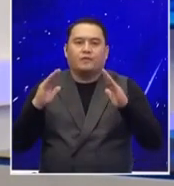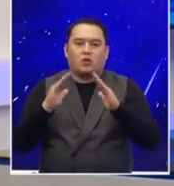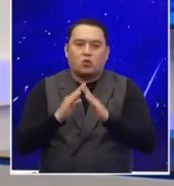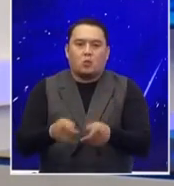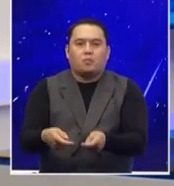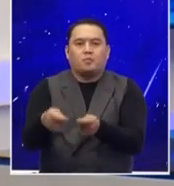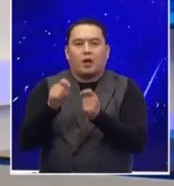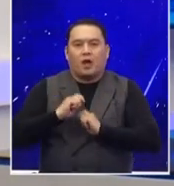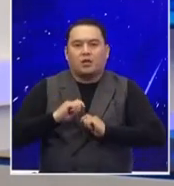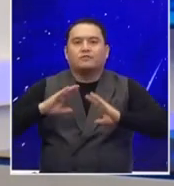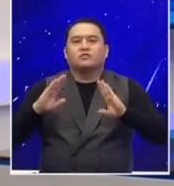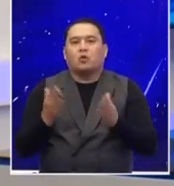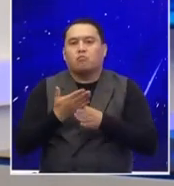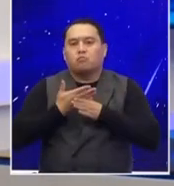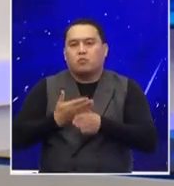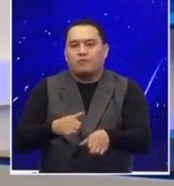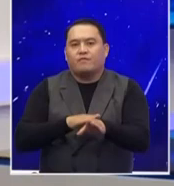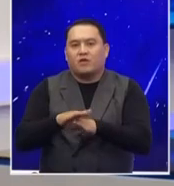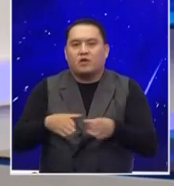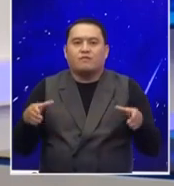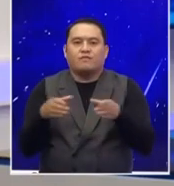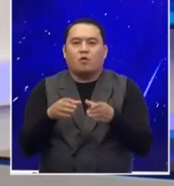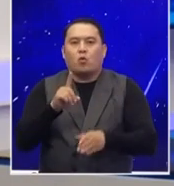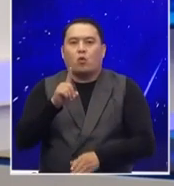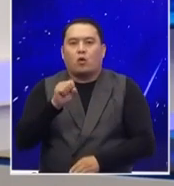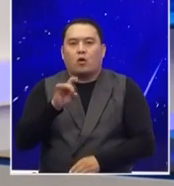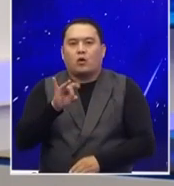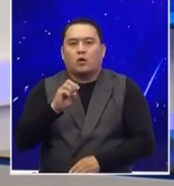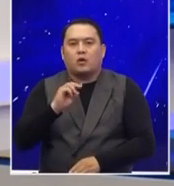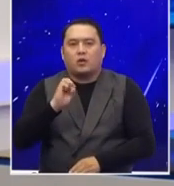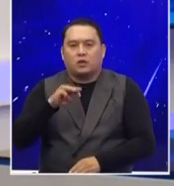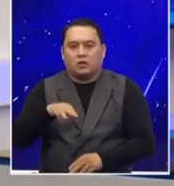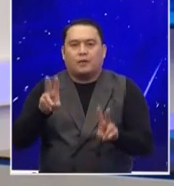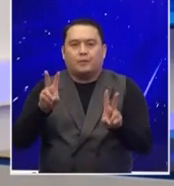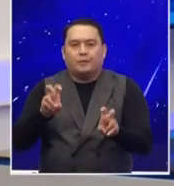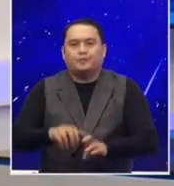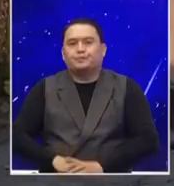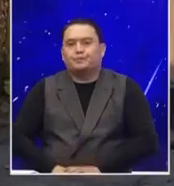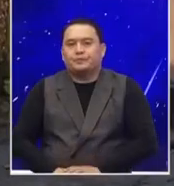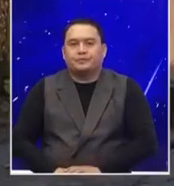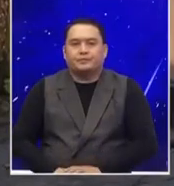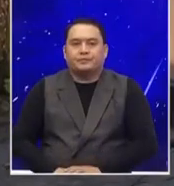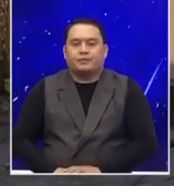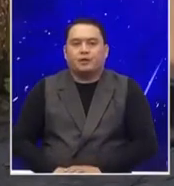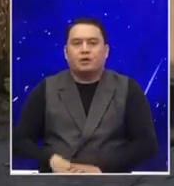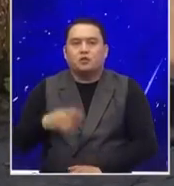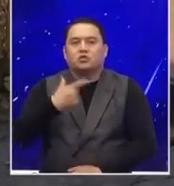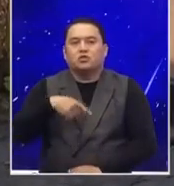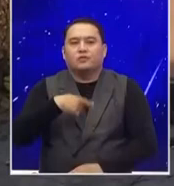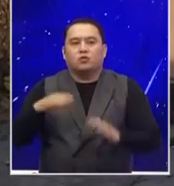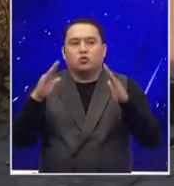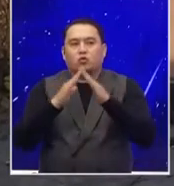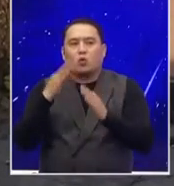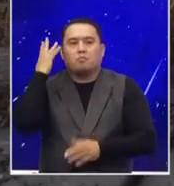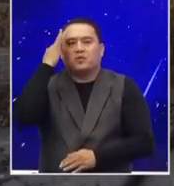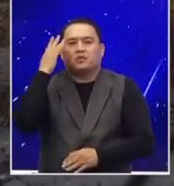Столь долгожданному событию помог осуществиться благотворительный фонд «Харекет». О собственной крыше над головой